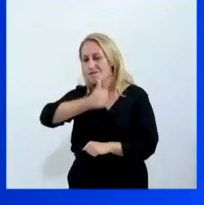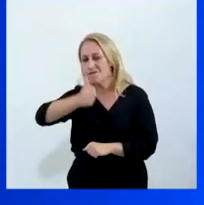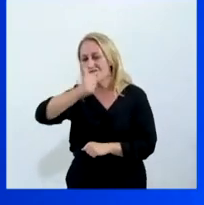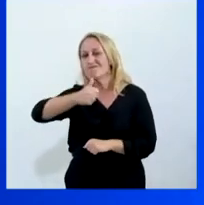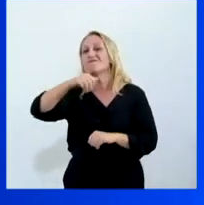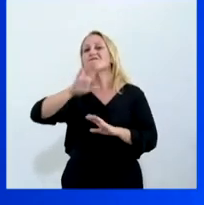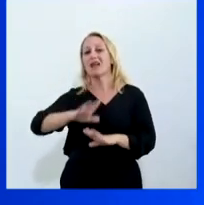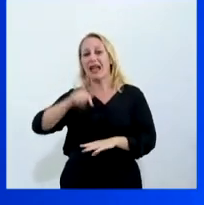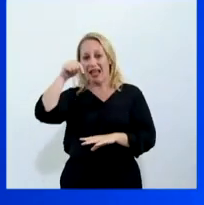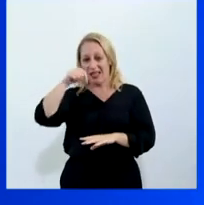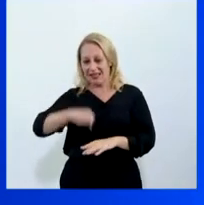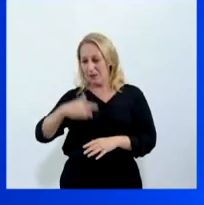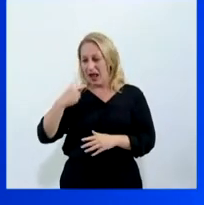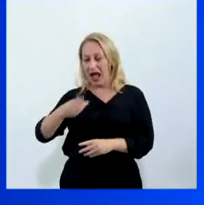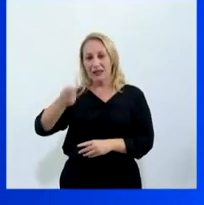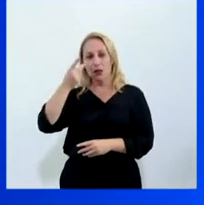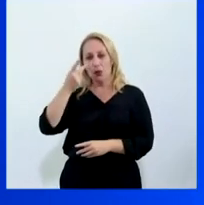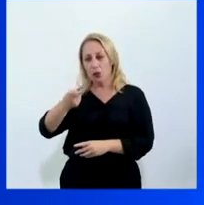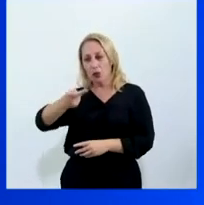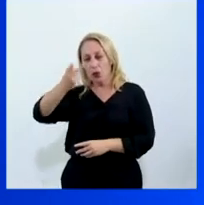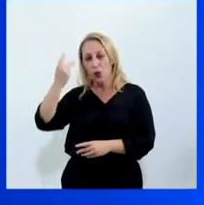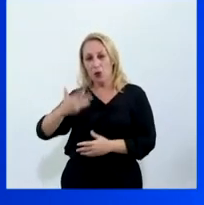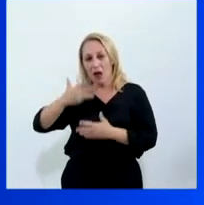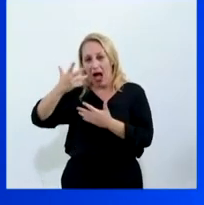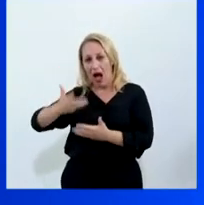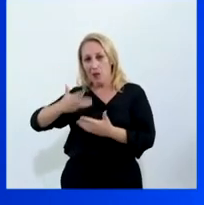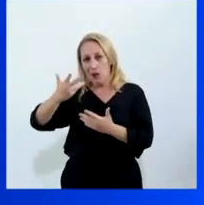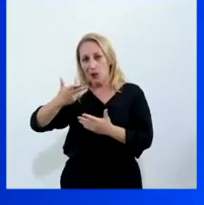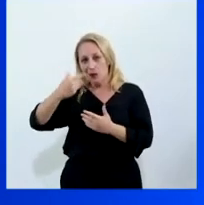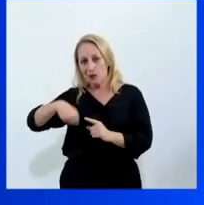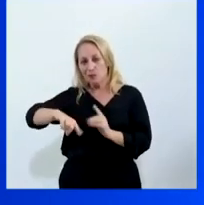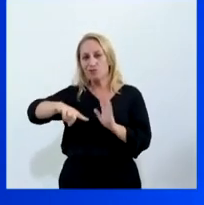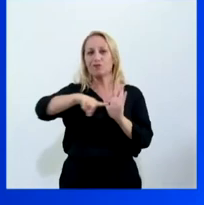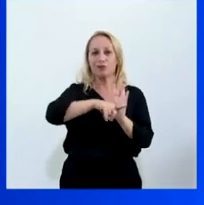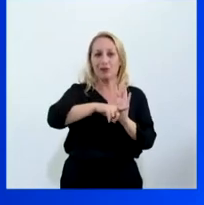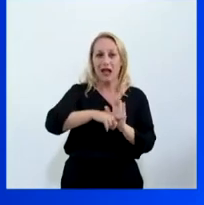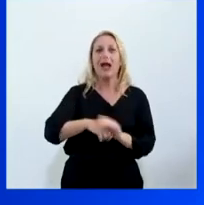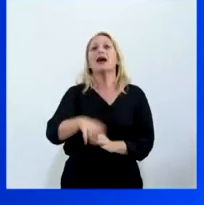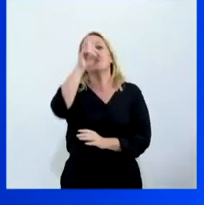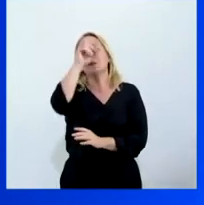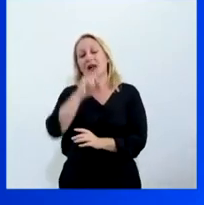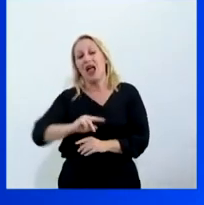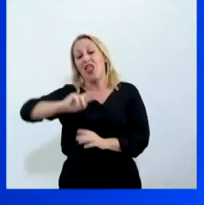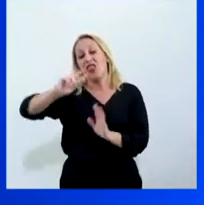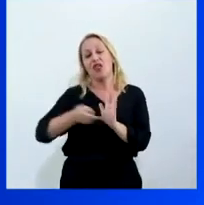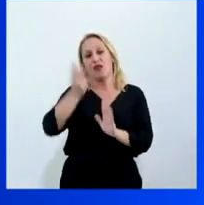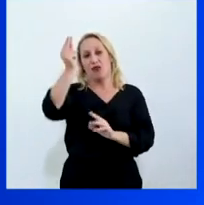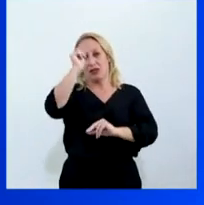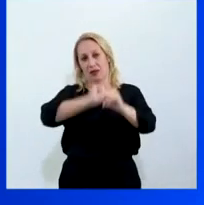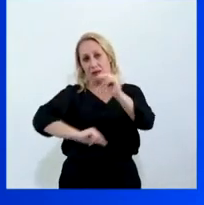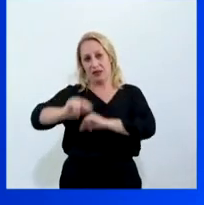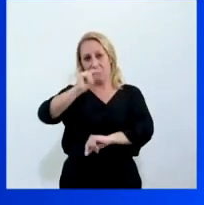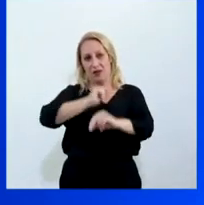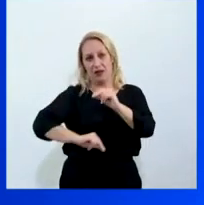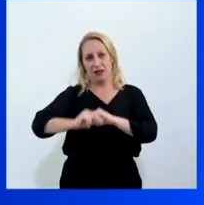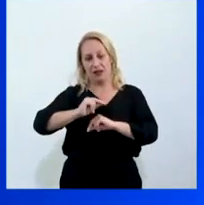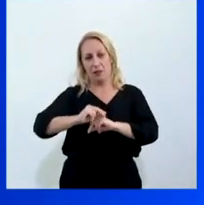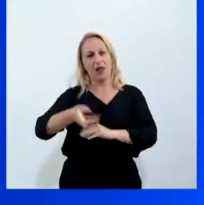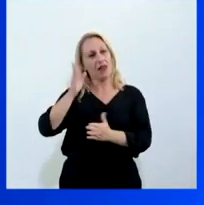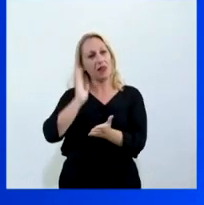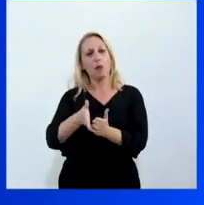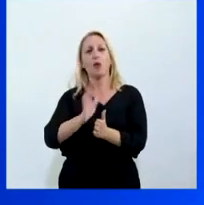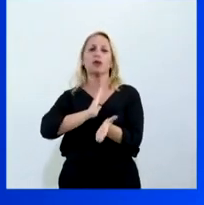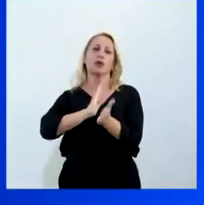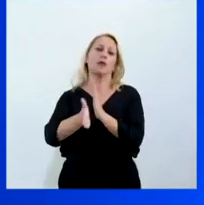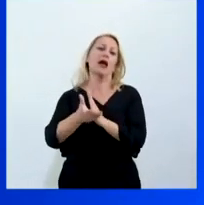ότι ήταν θετικός. Χρειαστήκαμε δύο εκλογές, ενώ θα μπορούσαμε να είχαμε ολοκληρώσει την εκλογική